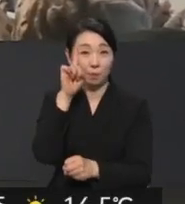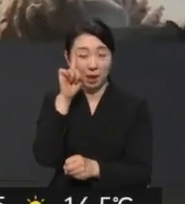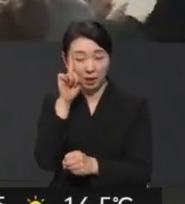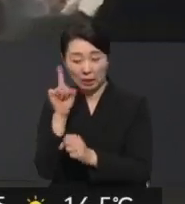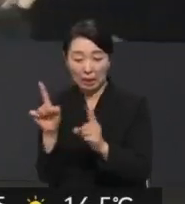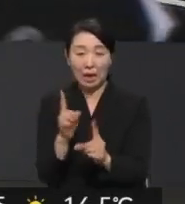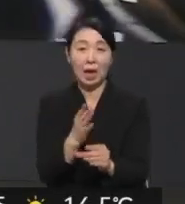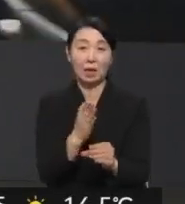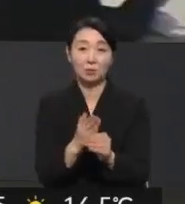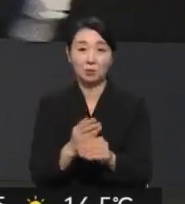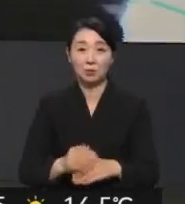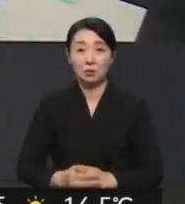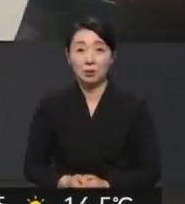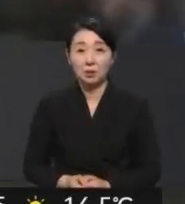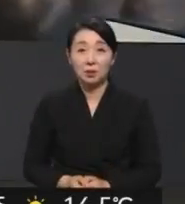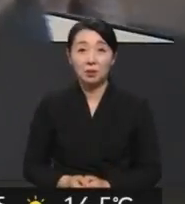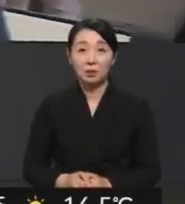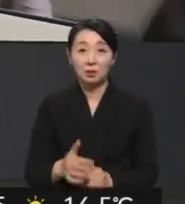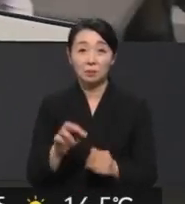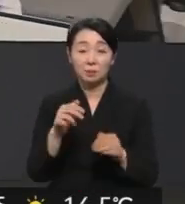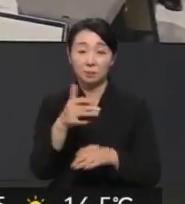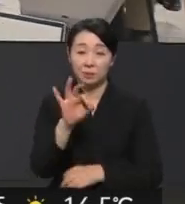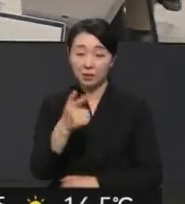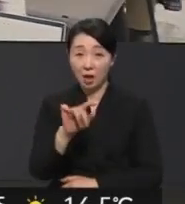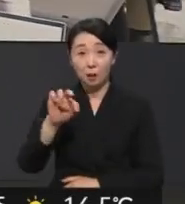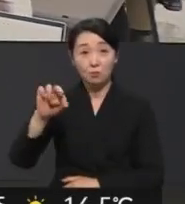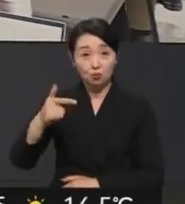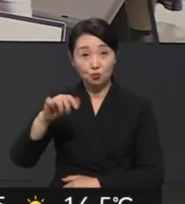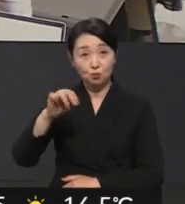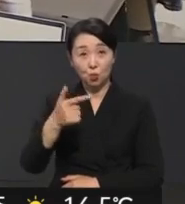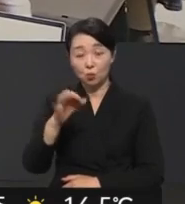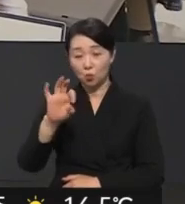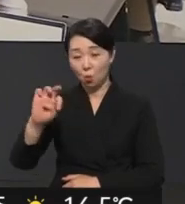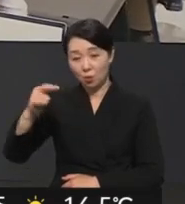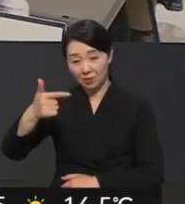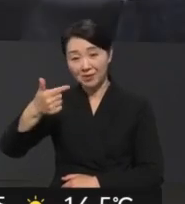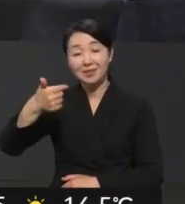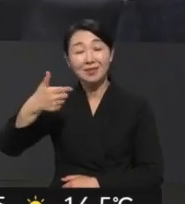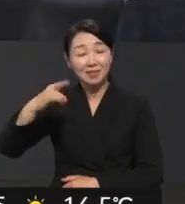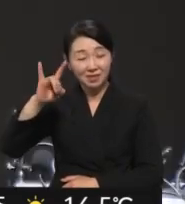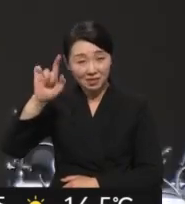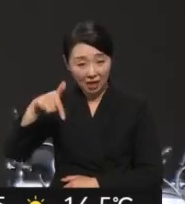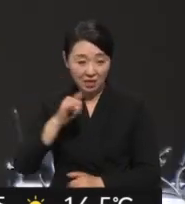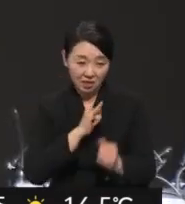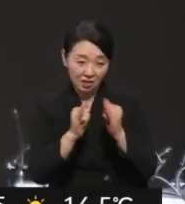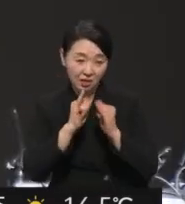남궁훈, 홍은택 각자 대표는 기자간담회를 열고 국민들 앞에 사과했습니다.